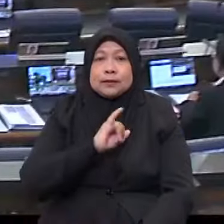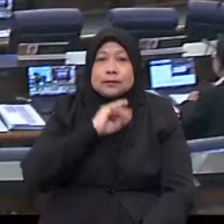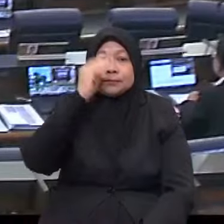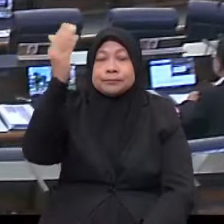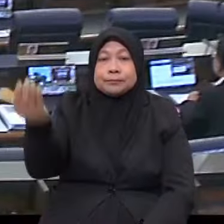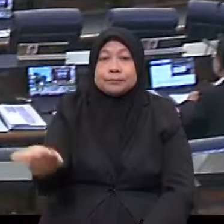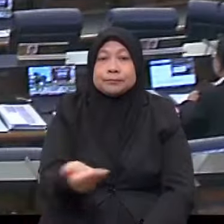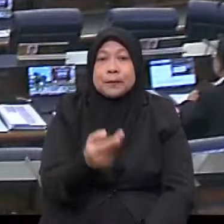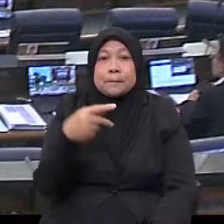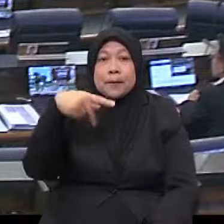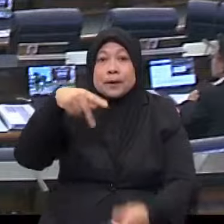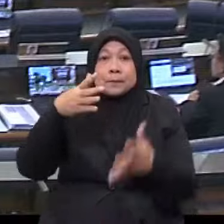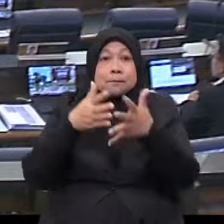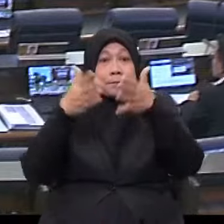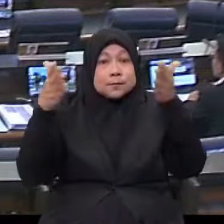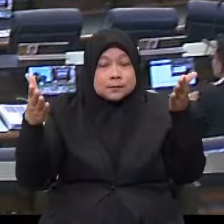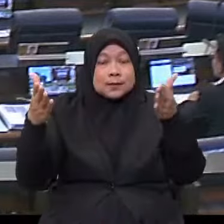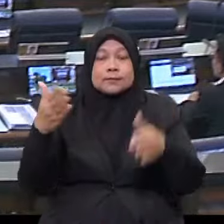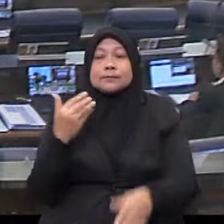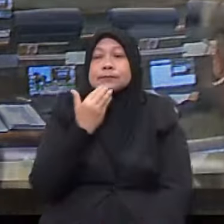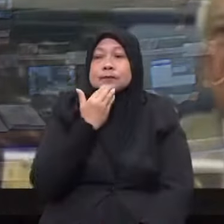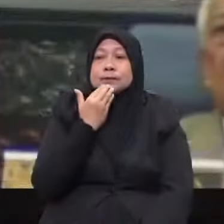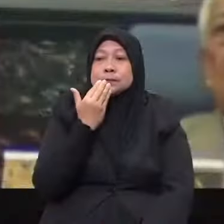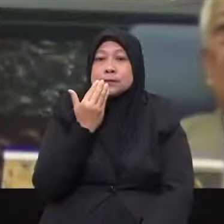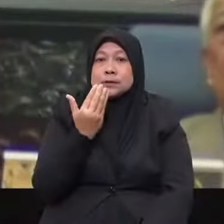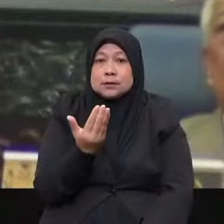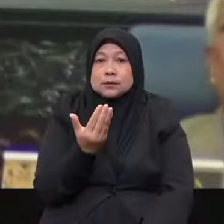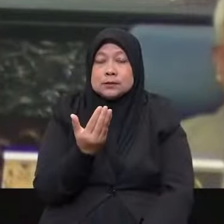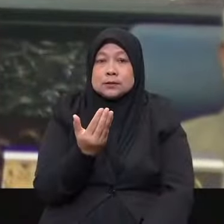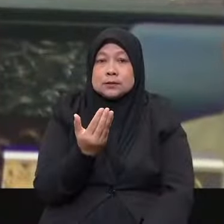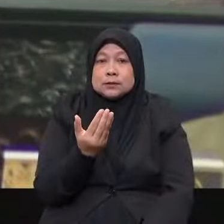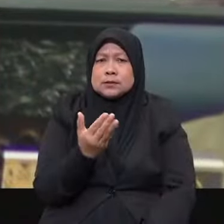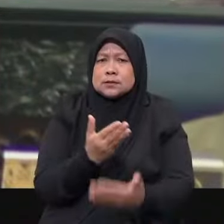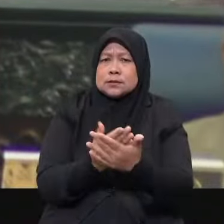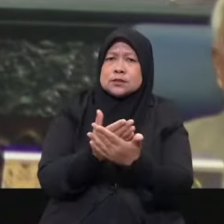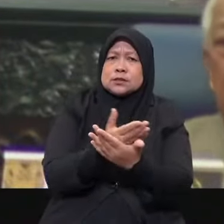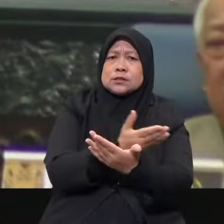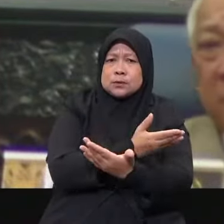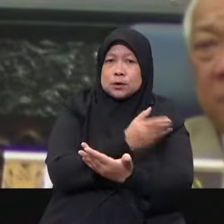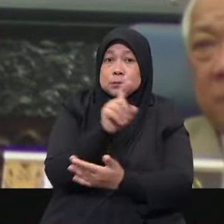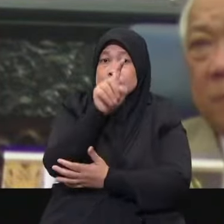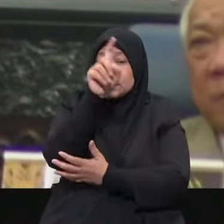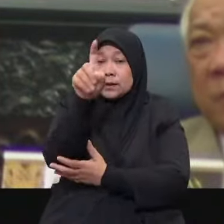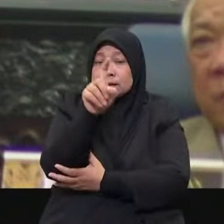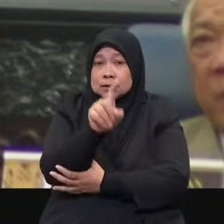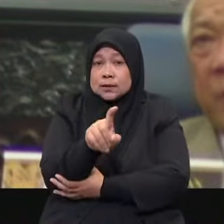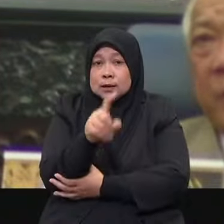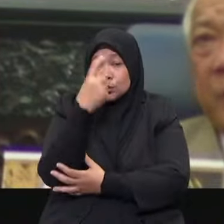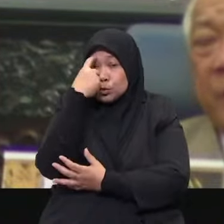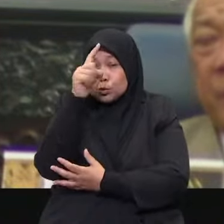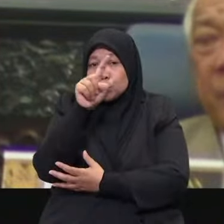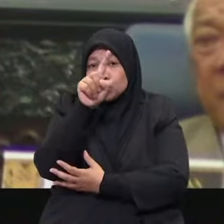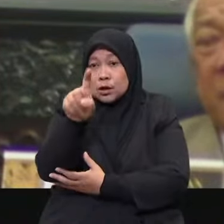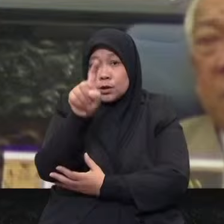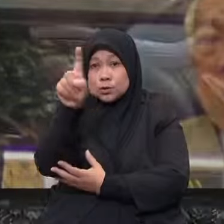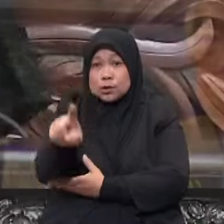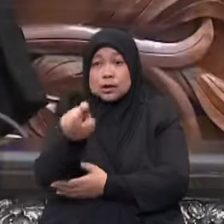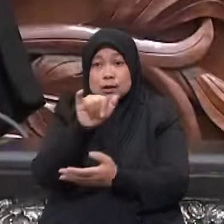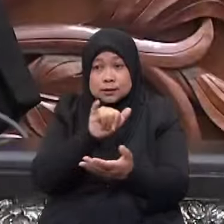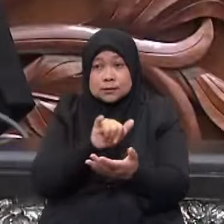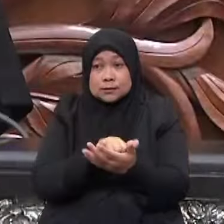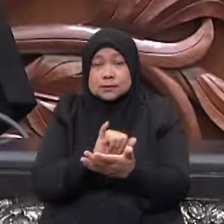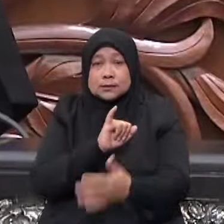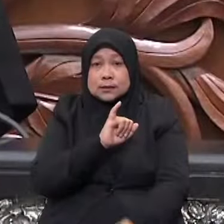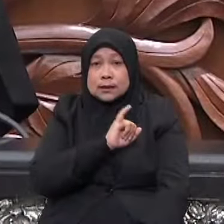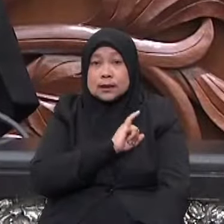jemput Paya Besar. Terima kasih. Sebelum saya bertanya, untuk soalan-soalan ini saya